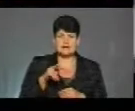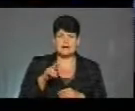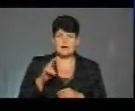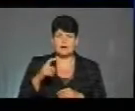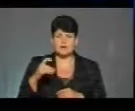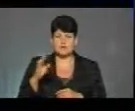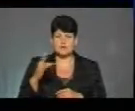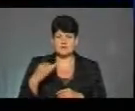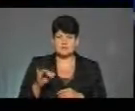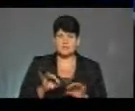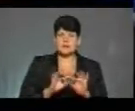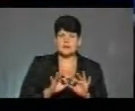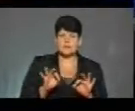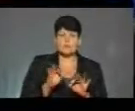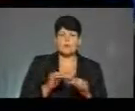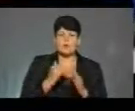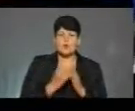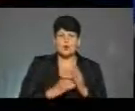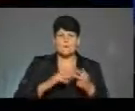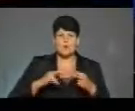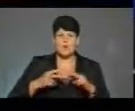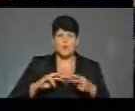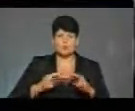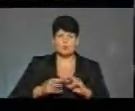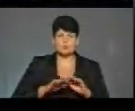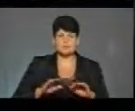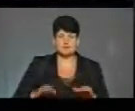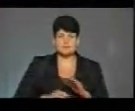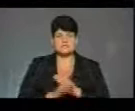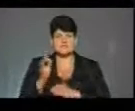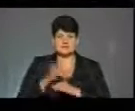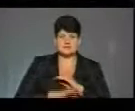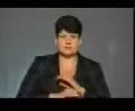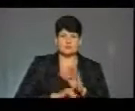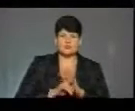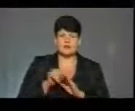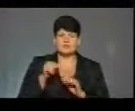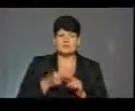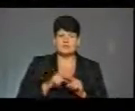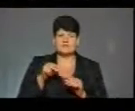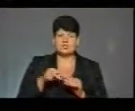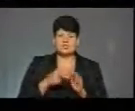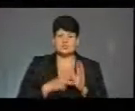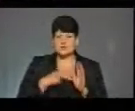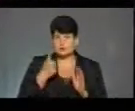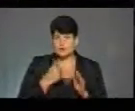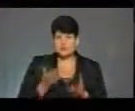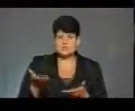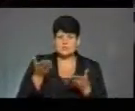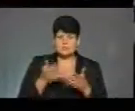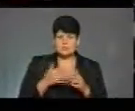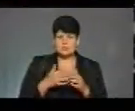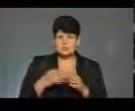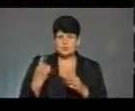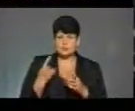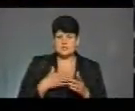Ляхоцький розповів про програму обміну дітьми Сходу та Заходу. Почалося це з 2017 року, з запрошення Херсонської області